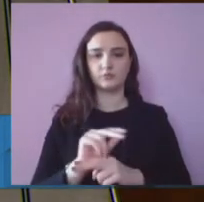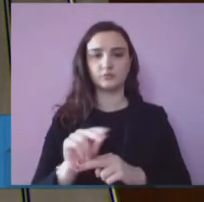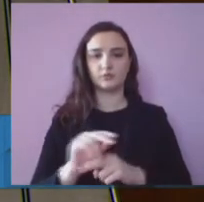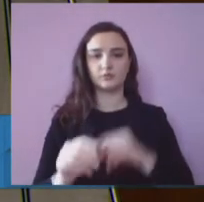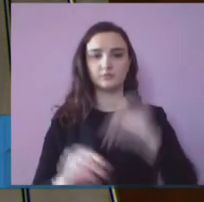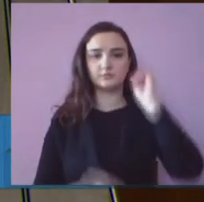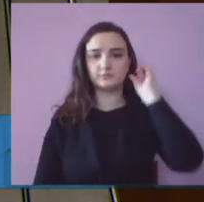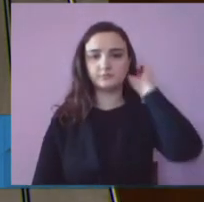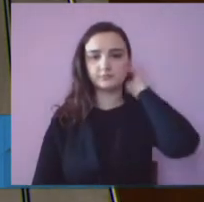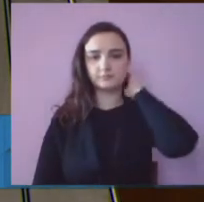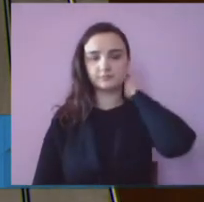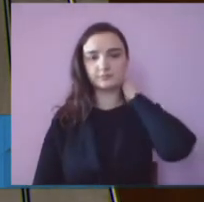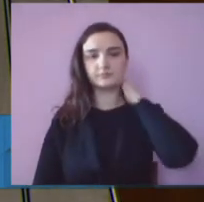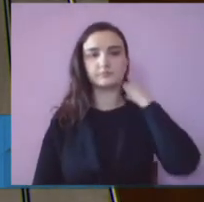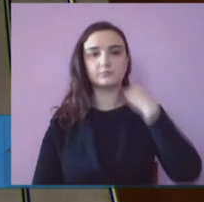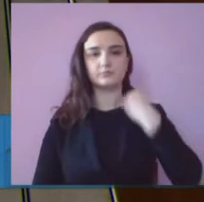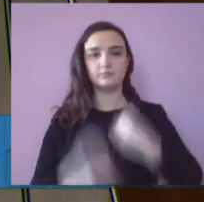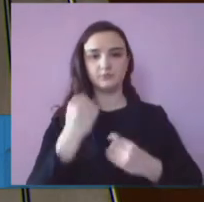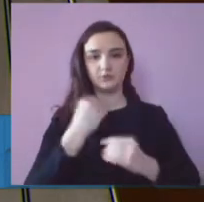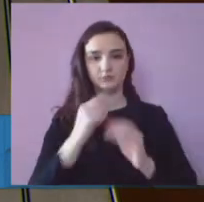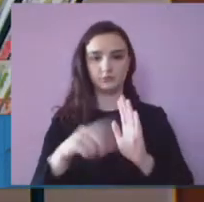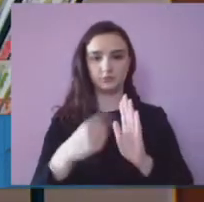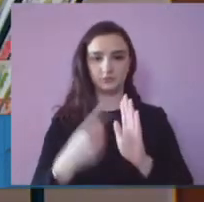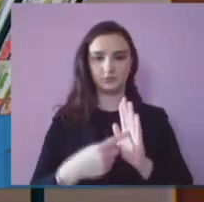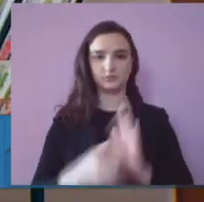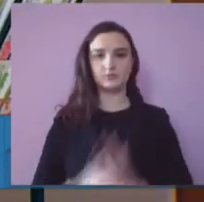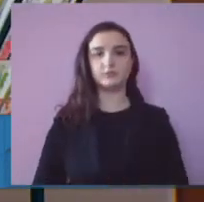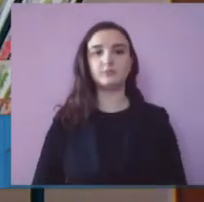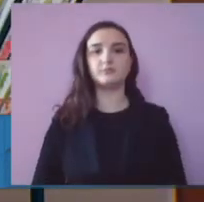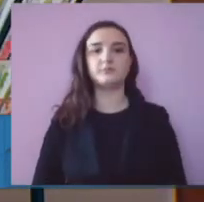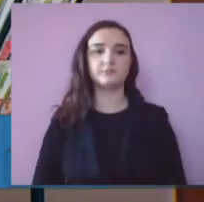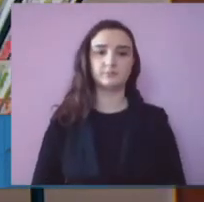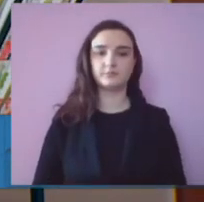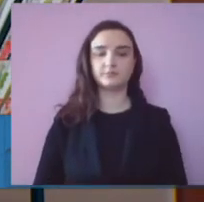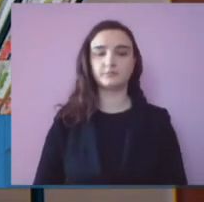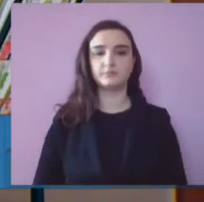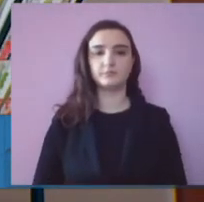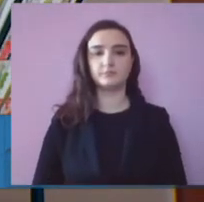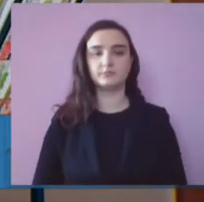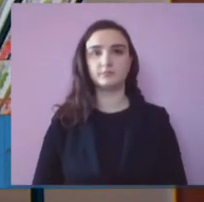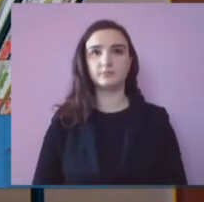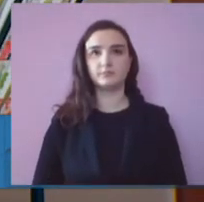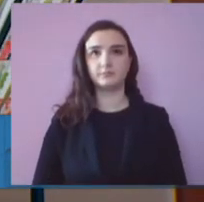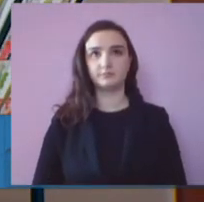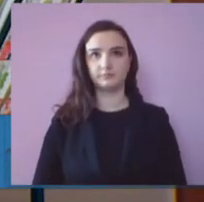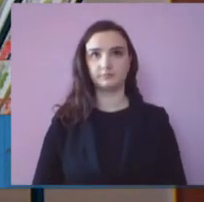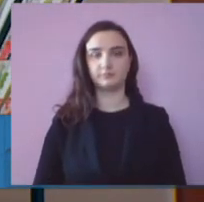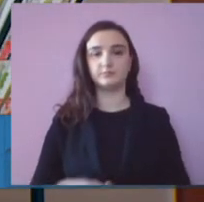კი ბატონო. მადლობა შეკითხვისთვის. დიახ, საკმაოდ ხშირად